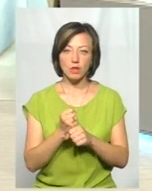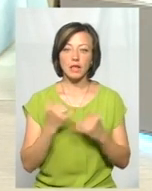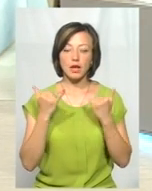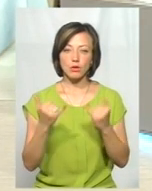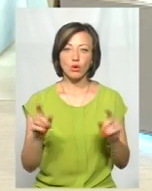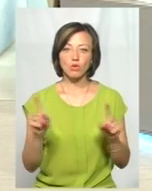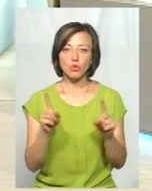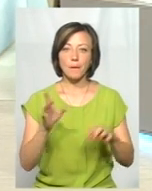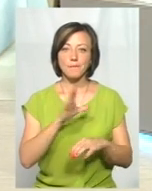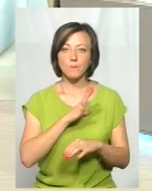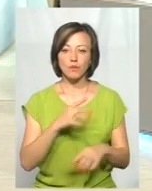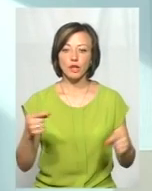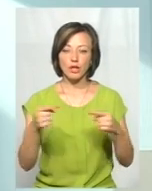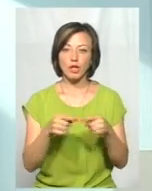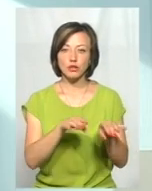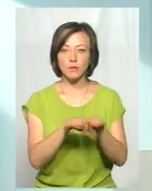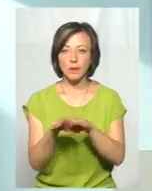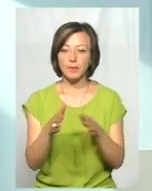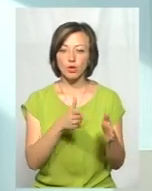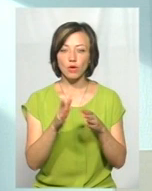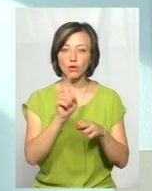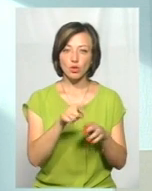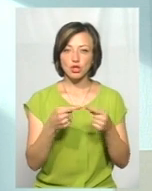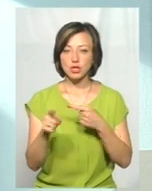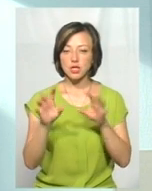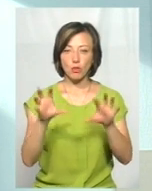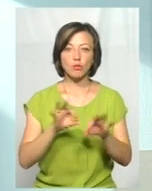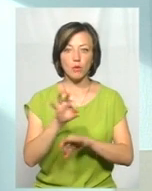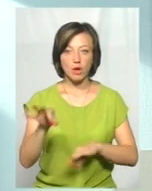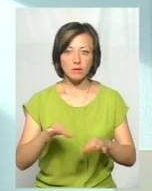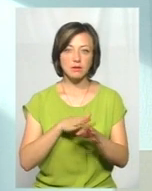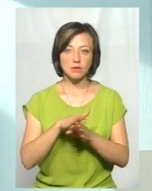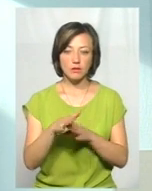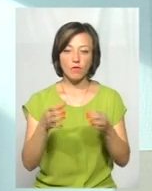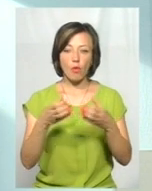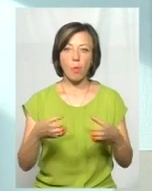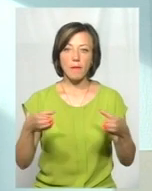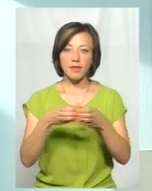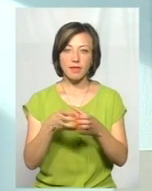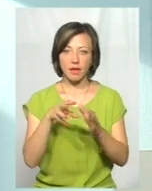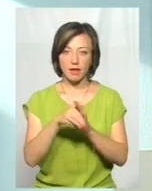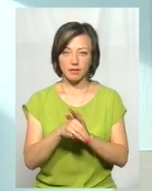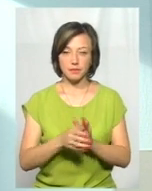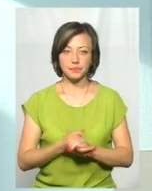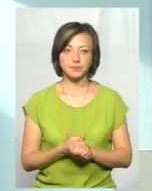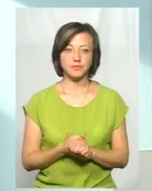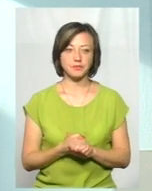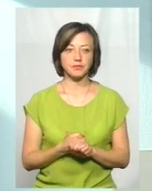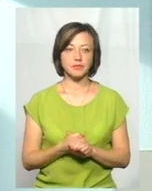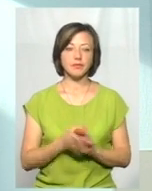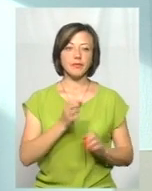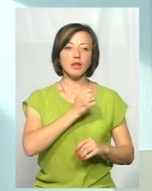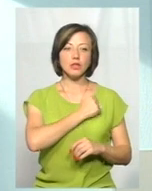щоб був на належному рівні підготовлений той чи інший законопроект, здійснюється в комітетах, якраз під час роботи комітетів. На